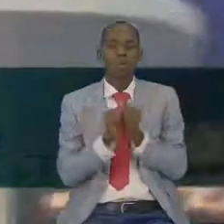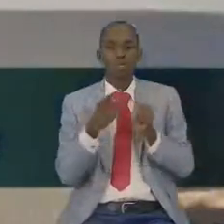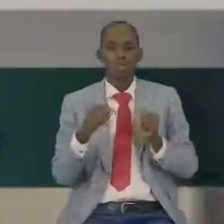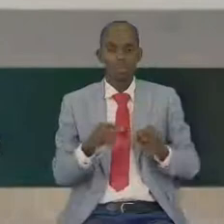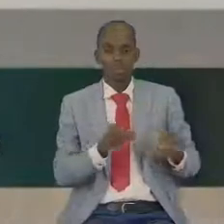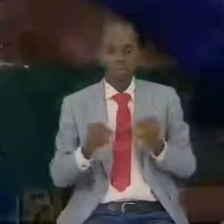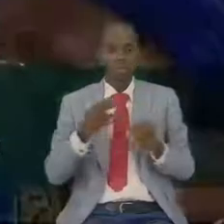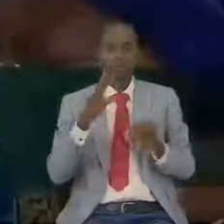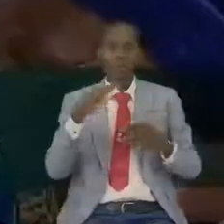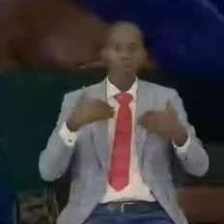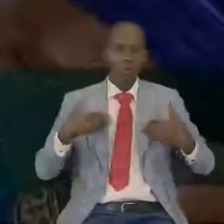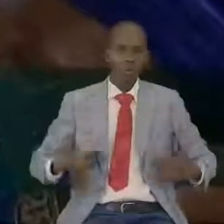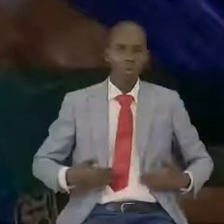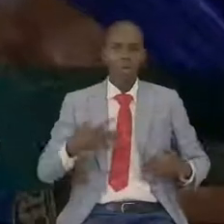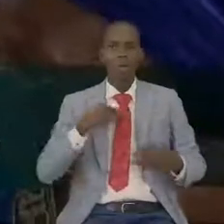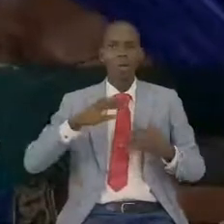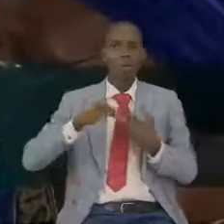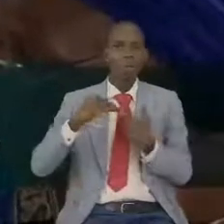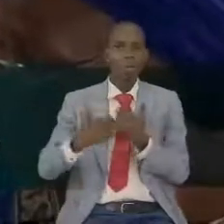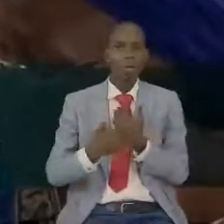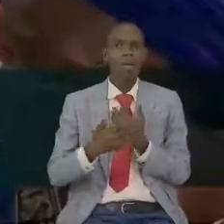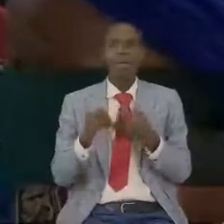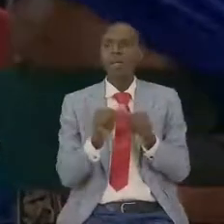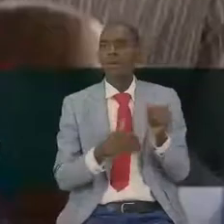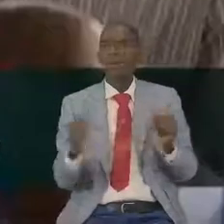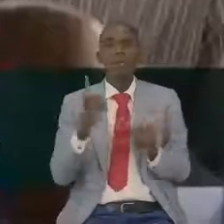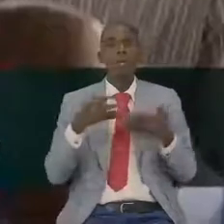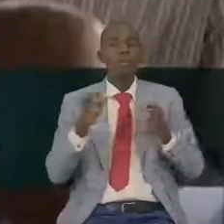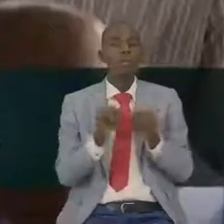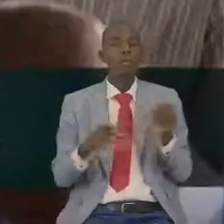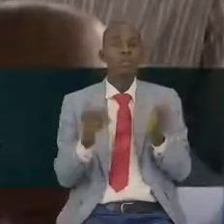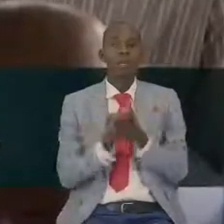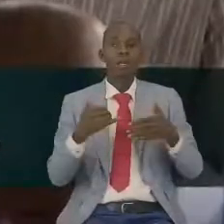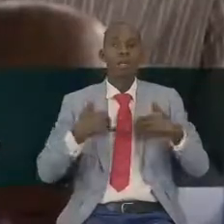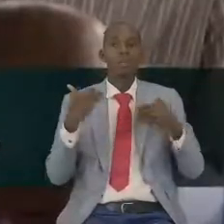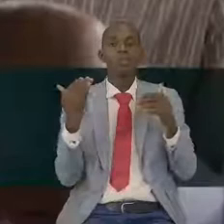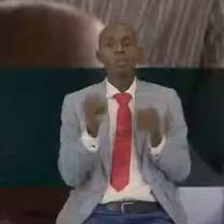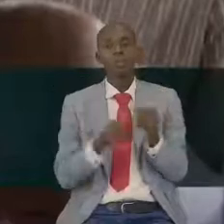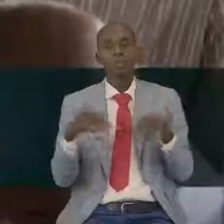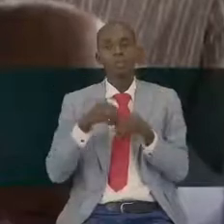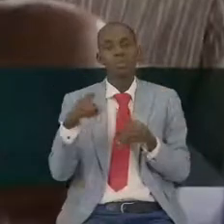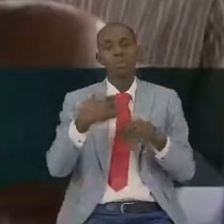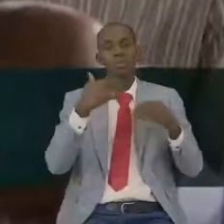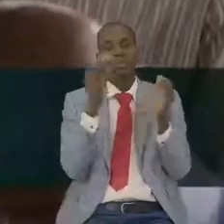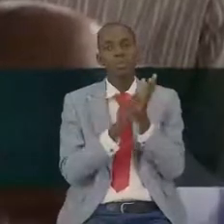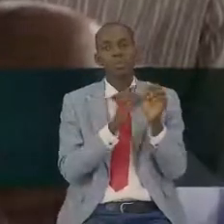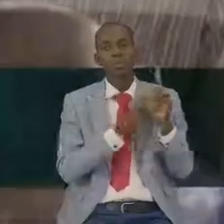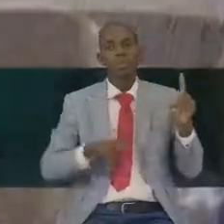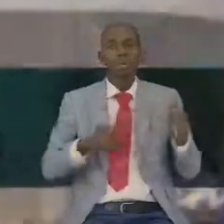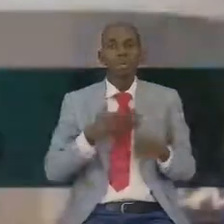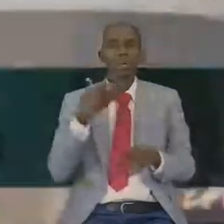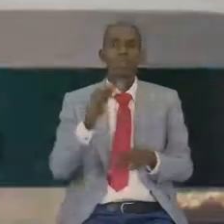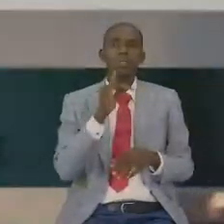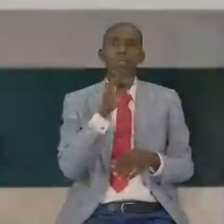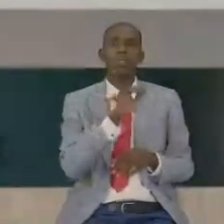qu'on secoue, avec les fesses qu'on secoue partout là, que tout ce qui respire loue l'Éternel. Et il y a la convoitise, et